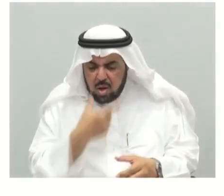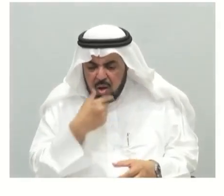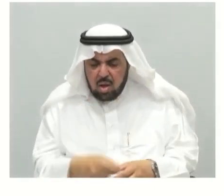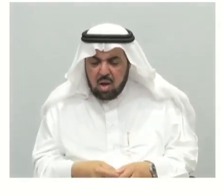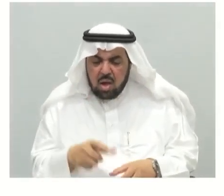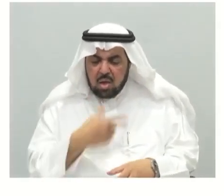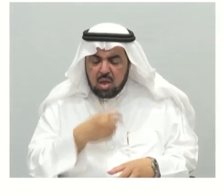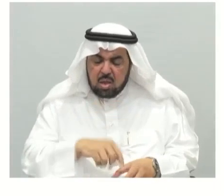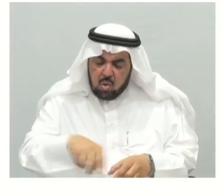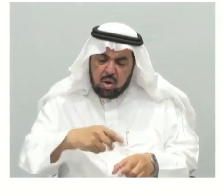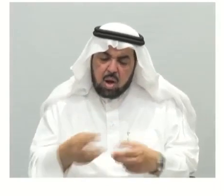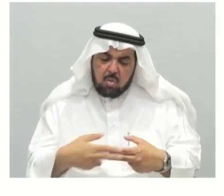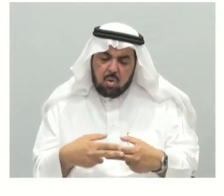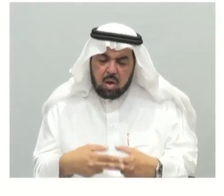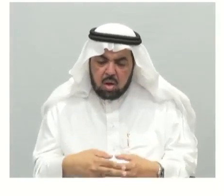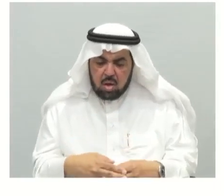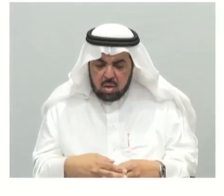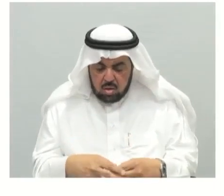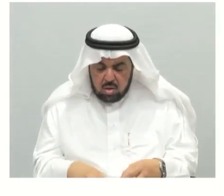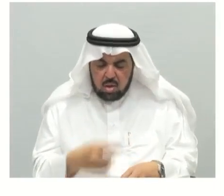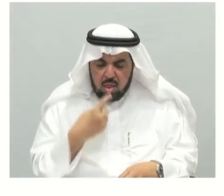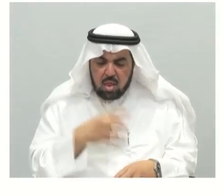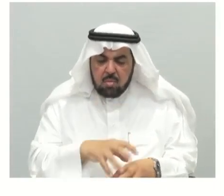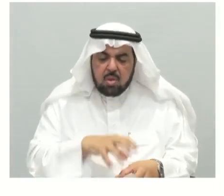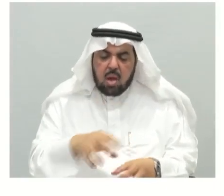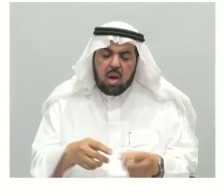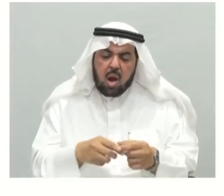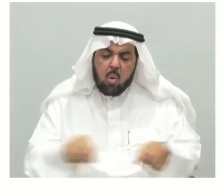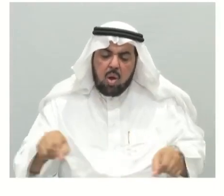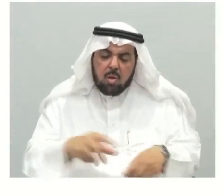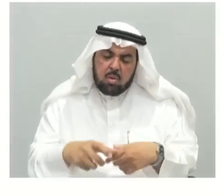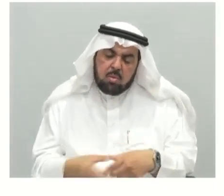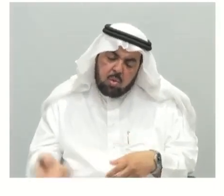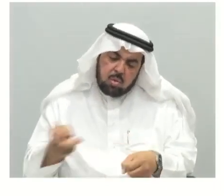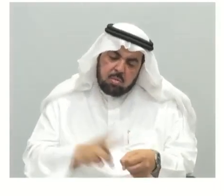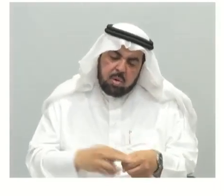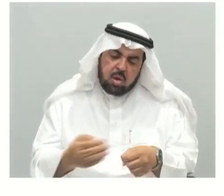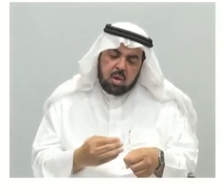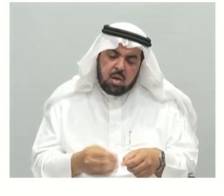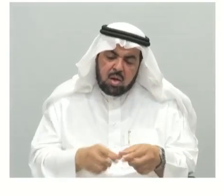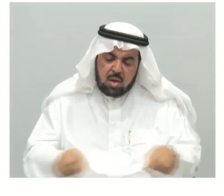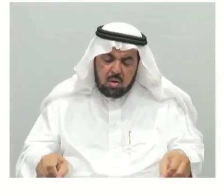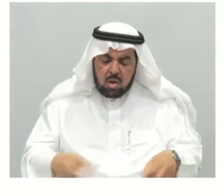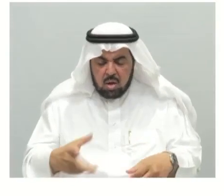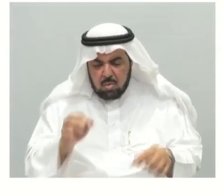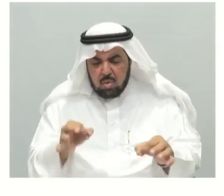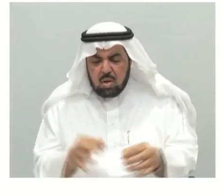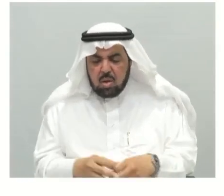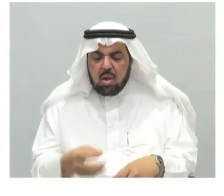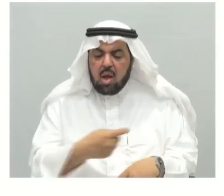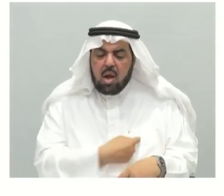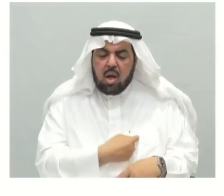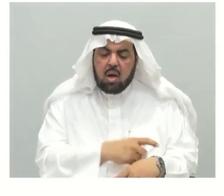دوران مغلق يتم او ينتقل الدم عبر او عدميه ثم يعود مره اخرى عبر اوعيه دمويه معينه الى